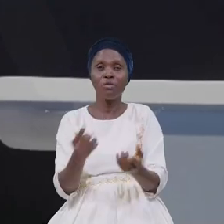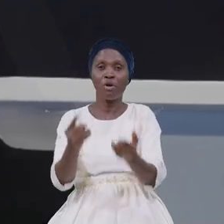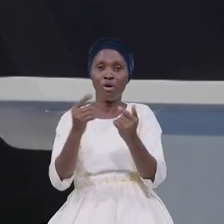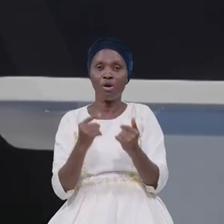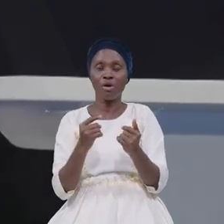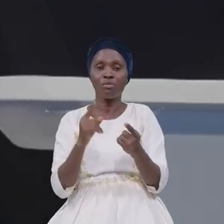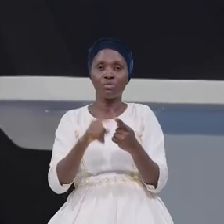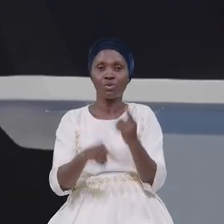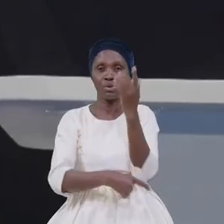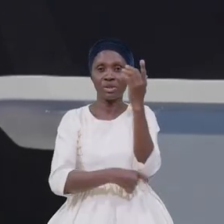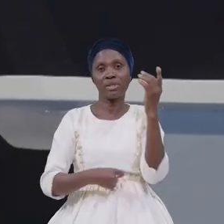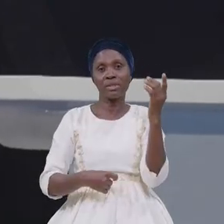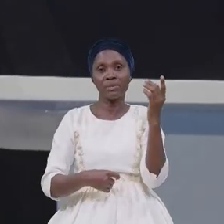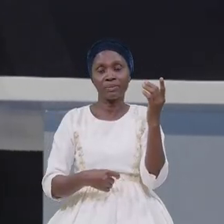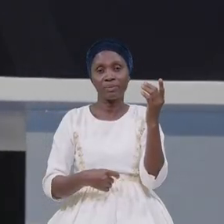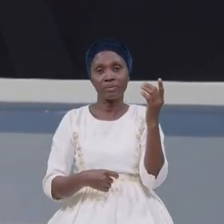Jean 10, 10.